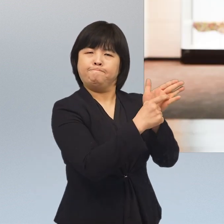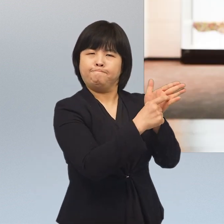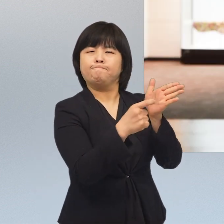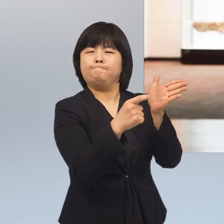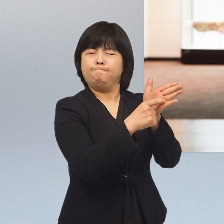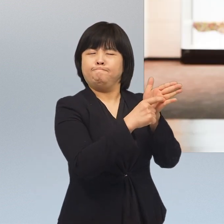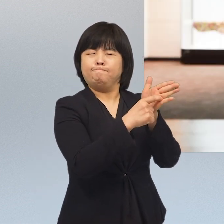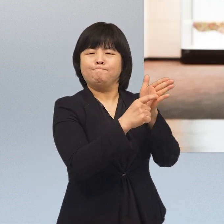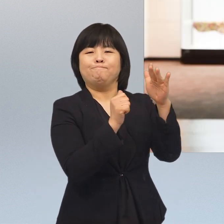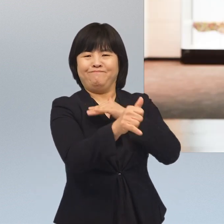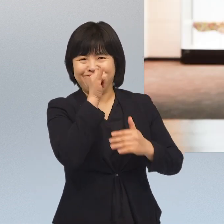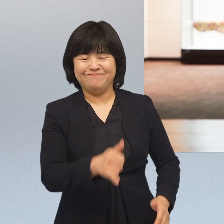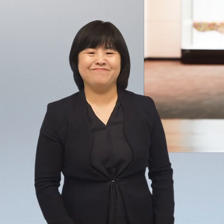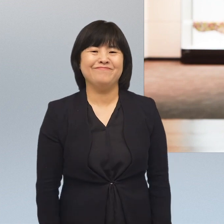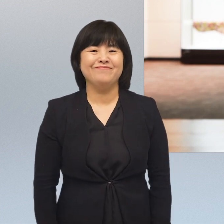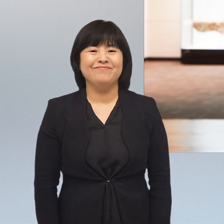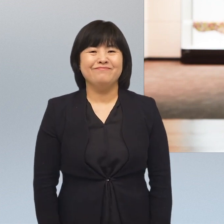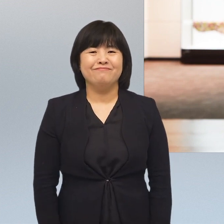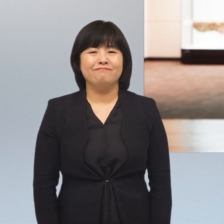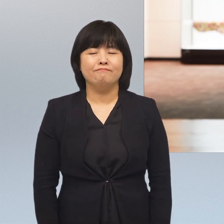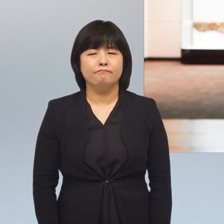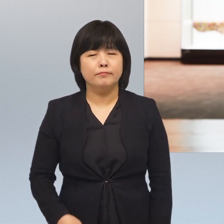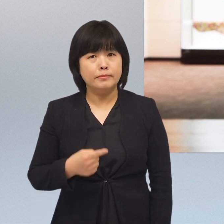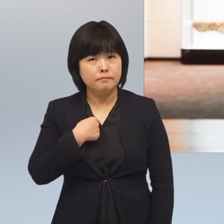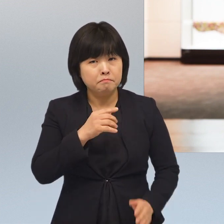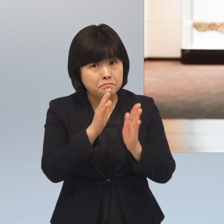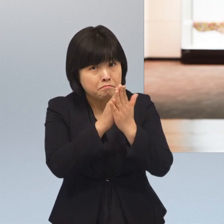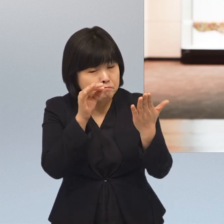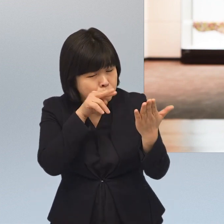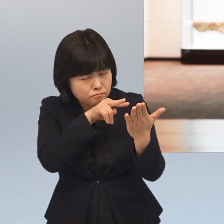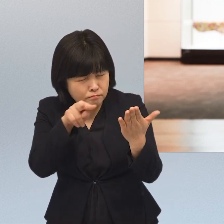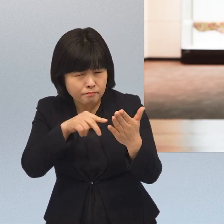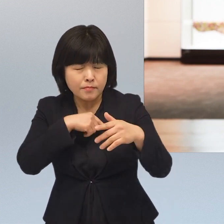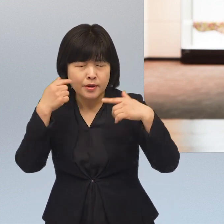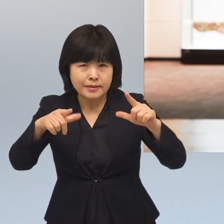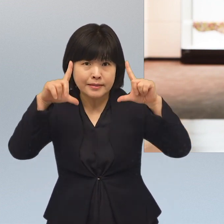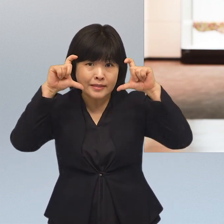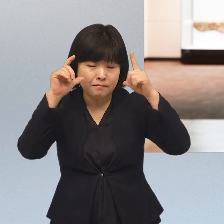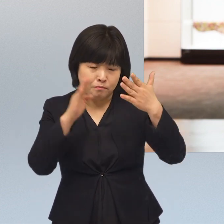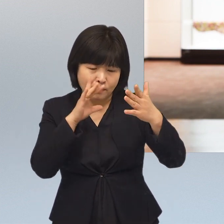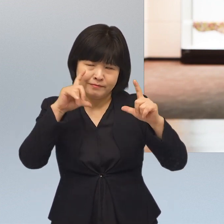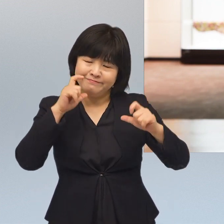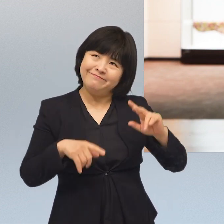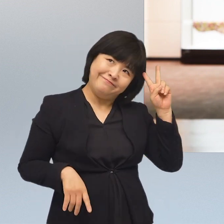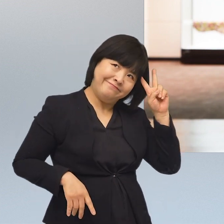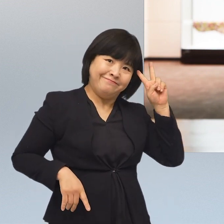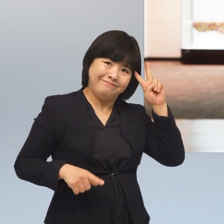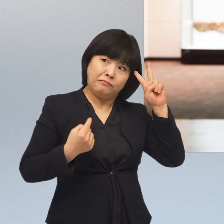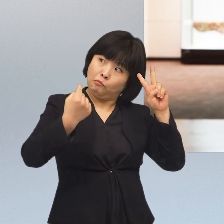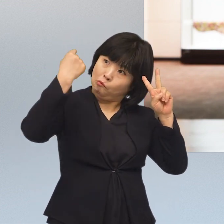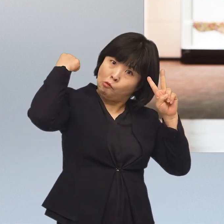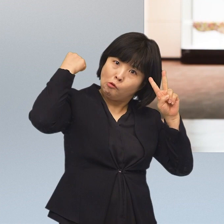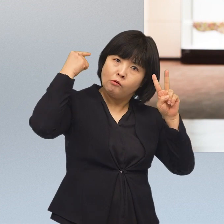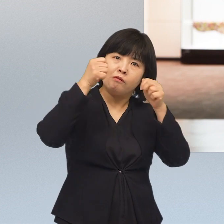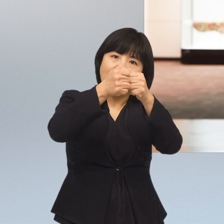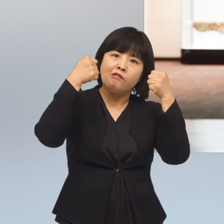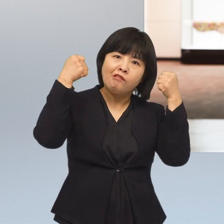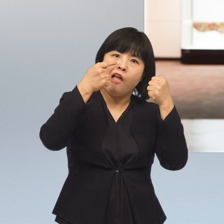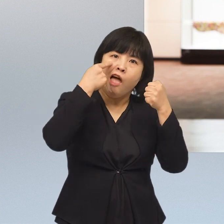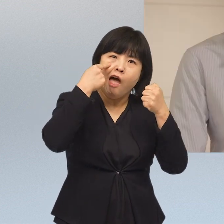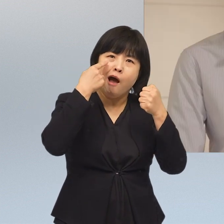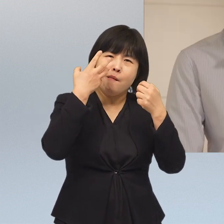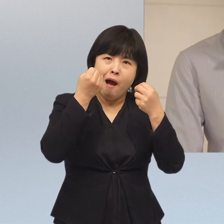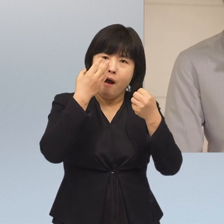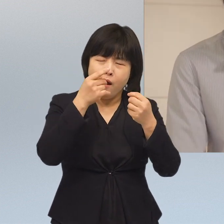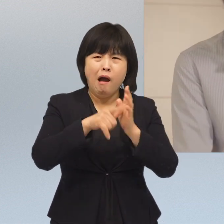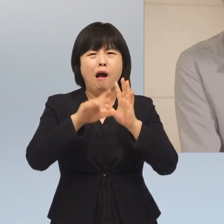저희 집의 큰 트레이드 마크였었어요. 그래서 저희 앨범을 보면 항상 그 앞에서 사진을 많이